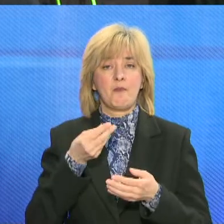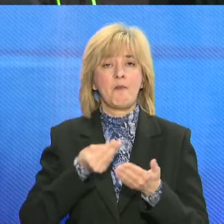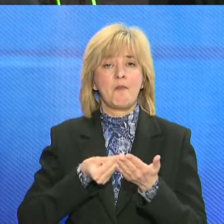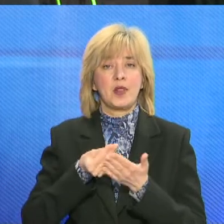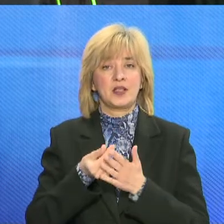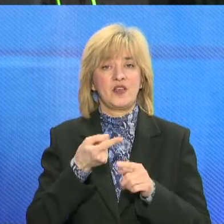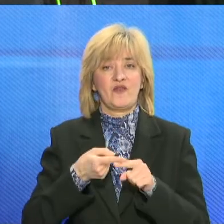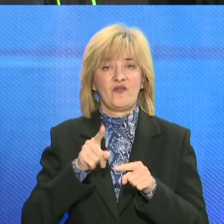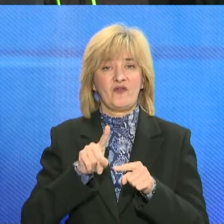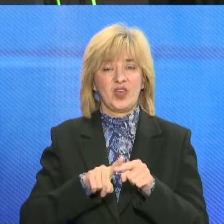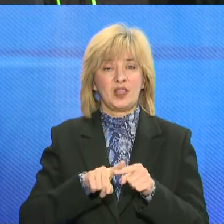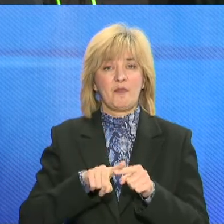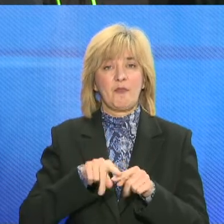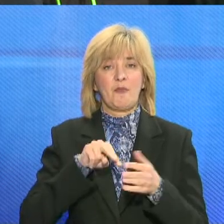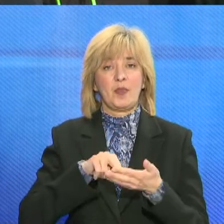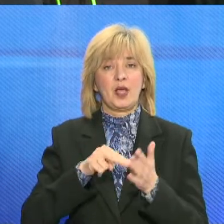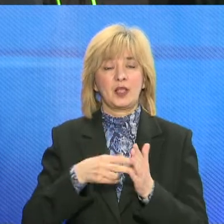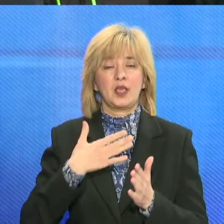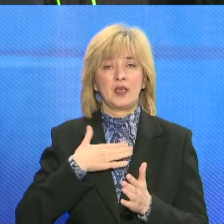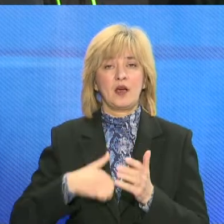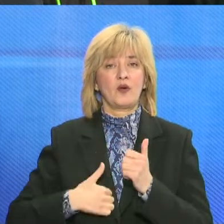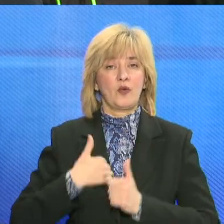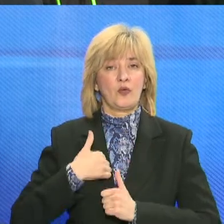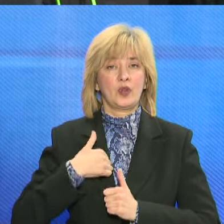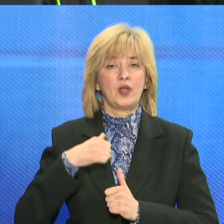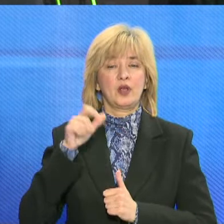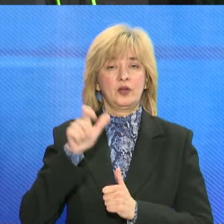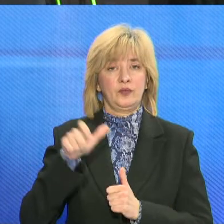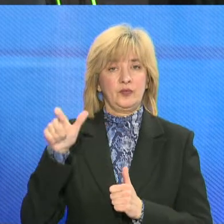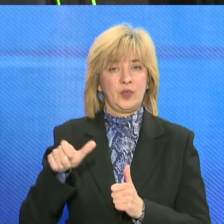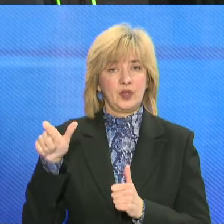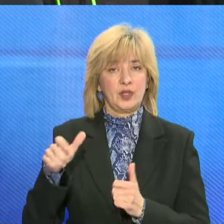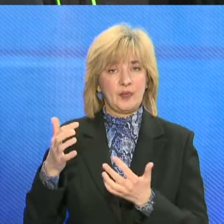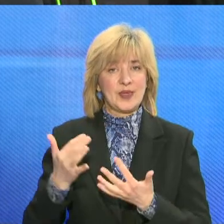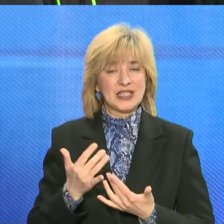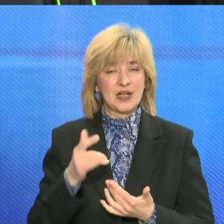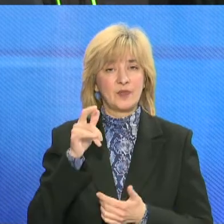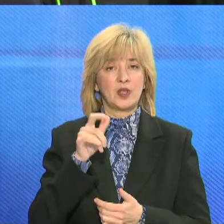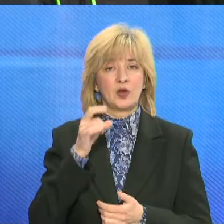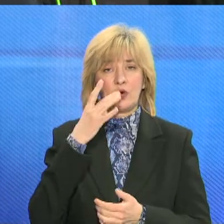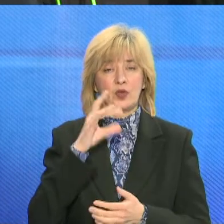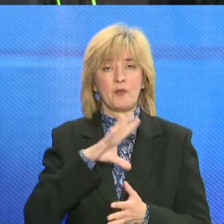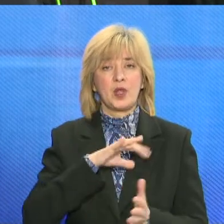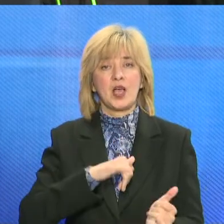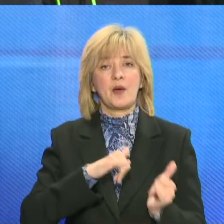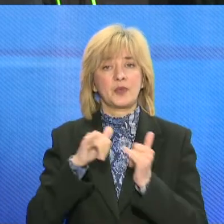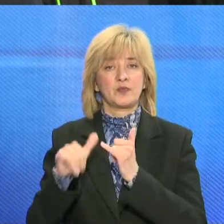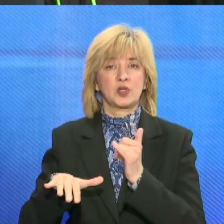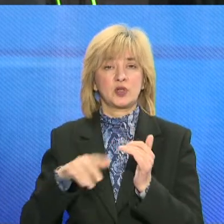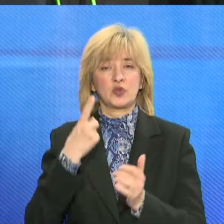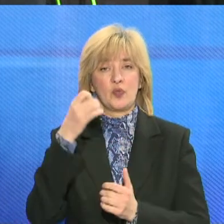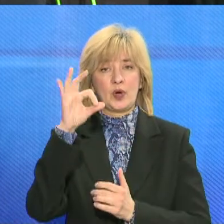горд потребителями Гродненской области, что по результатам 2021 года был обеспечен более чем 100% уровень оплаты за